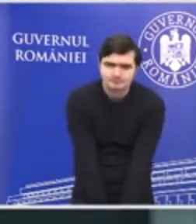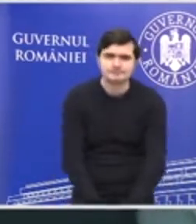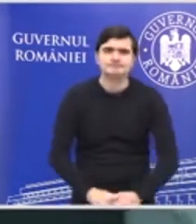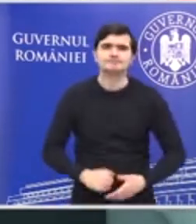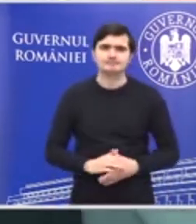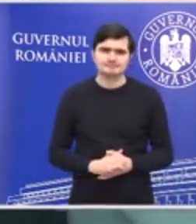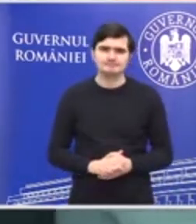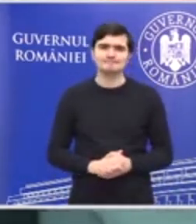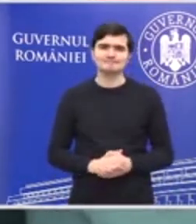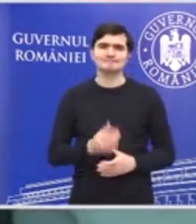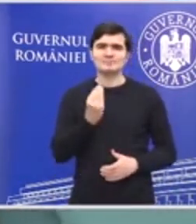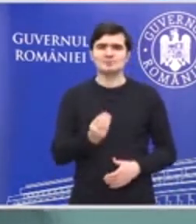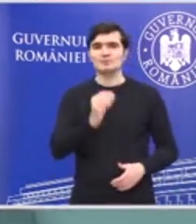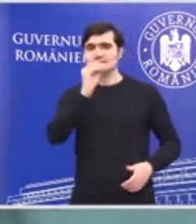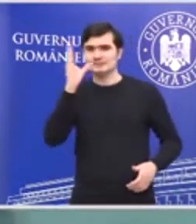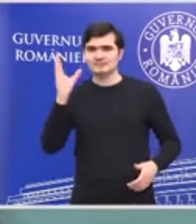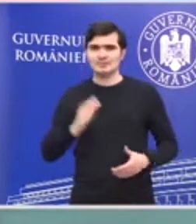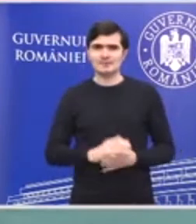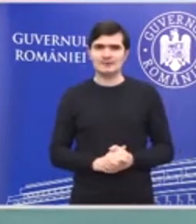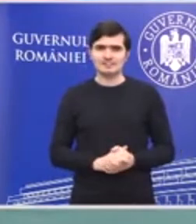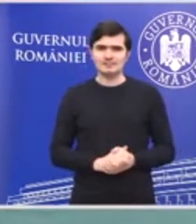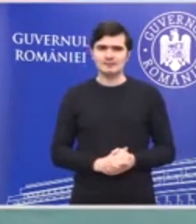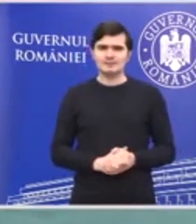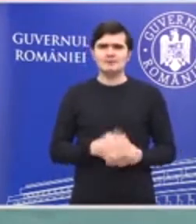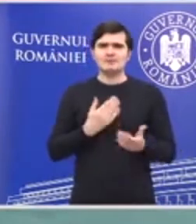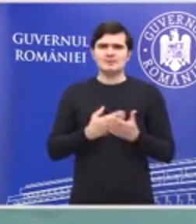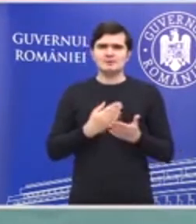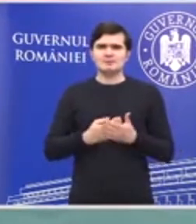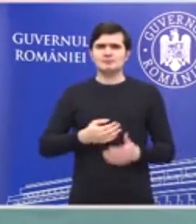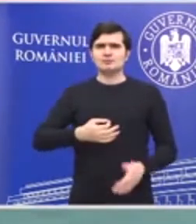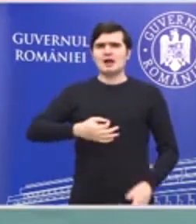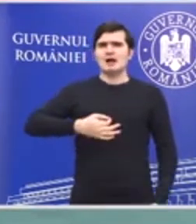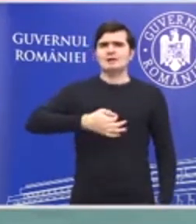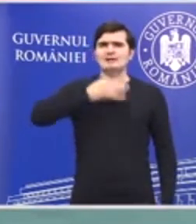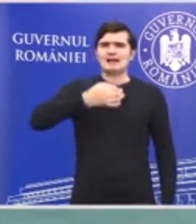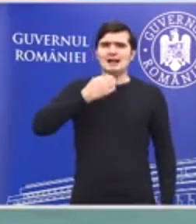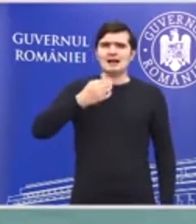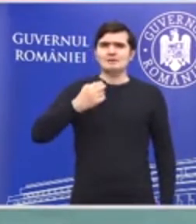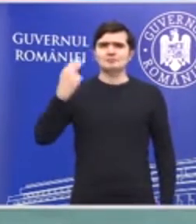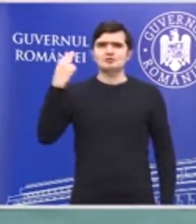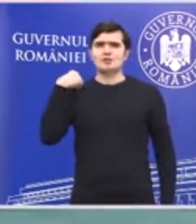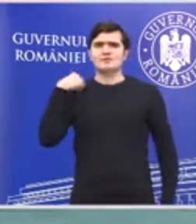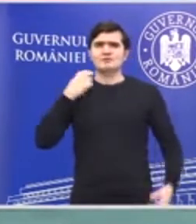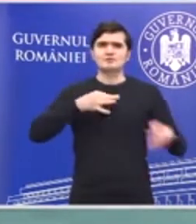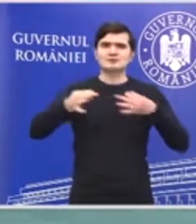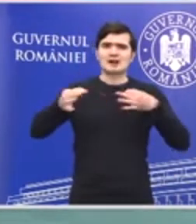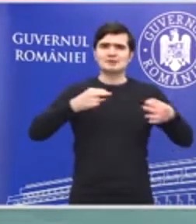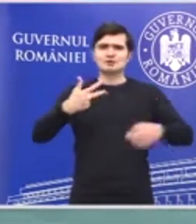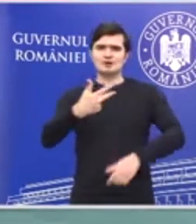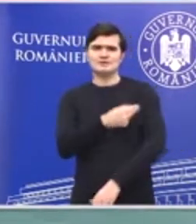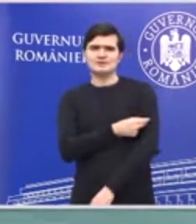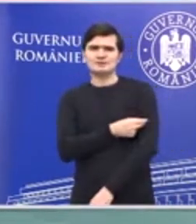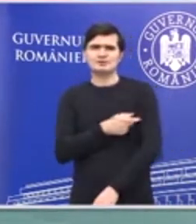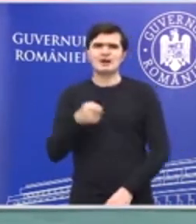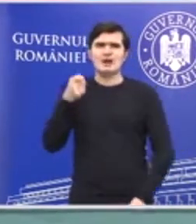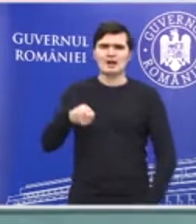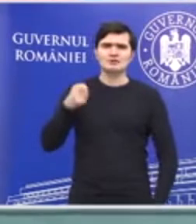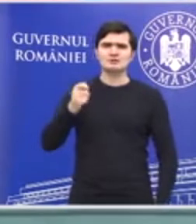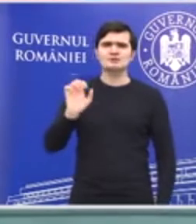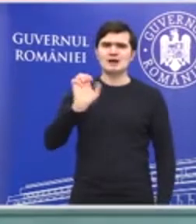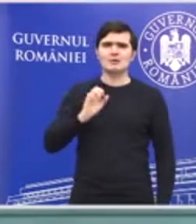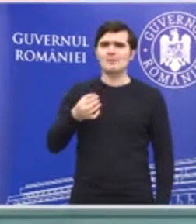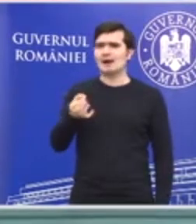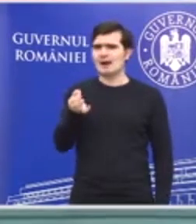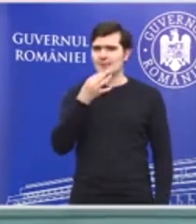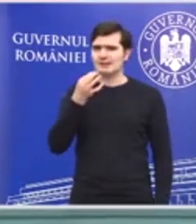Bună ziua, Carla Tănasie, Digi24. Având în vedere declarația șefului strategiei de vaccinare de la Agenția Europeană a Medicamentului,